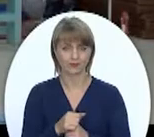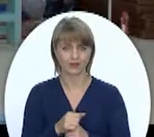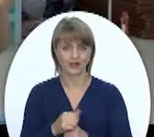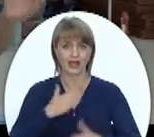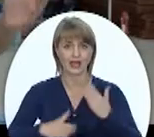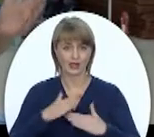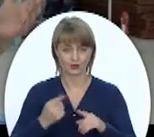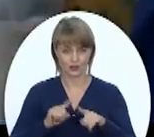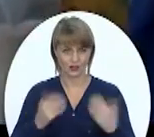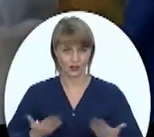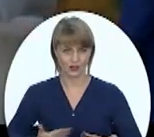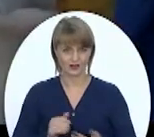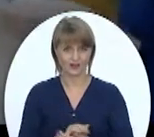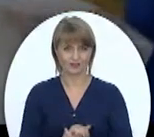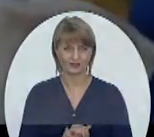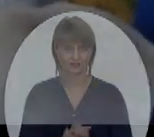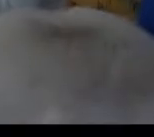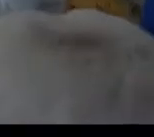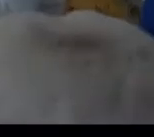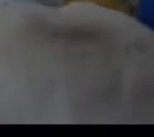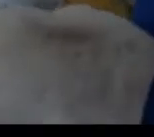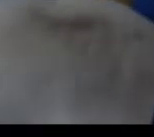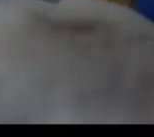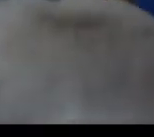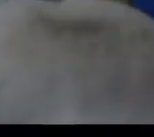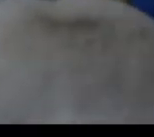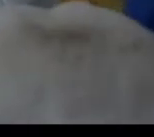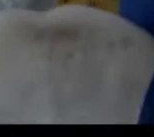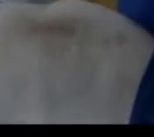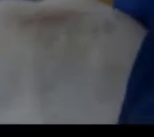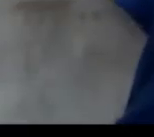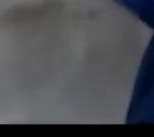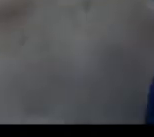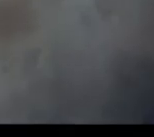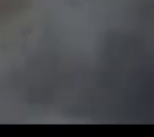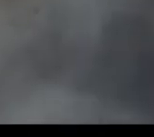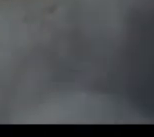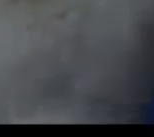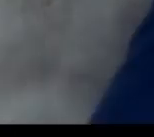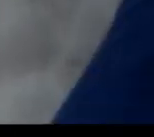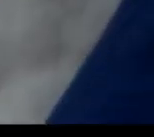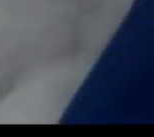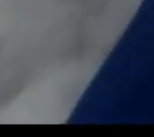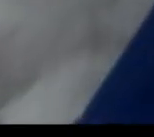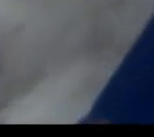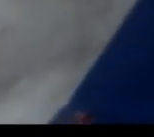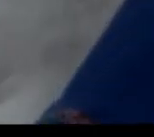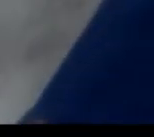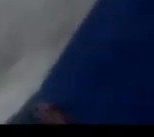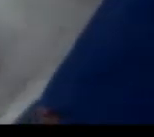Они радуются этой жизни. Здравствуй, Боря. Здравствуй, Боря. Голову